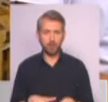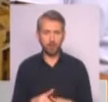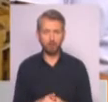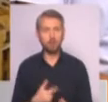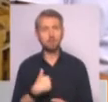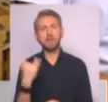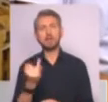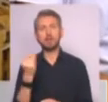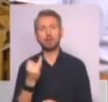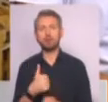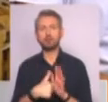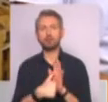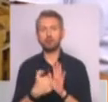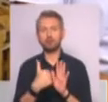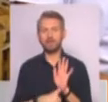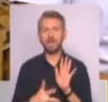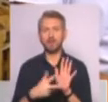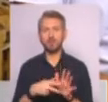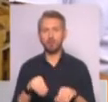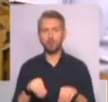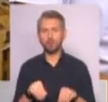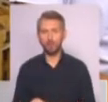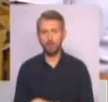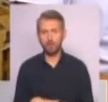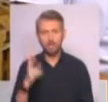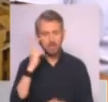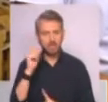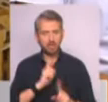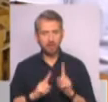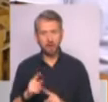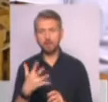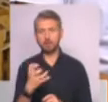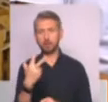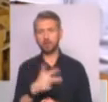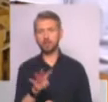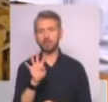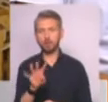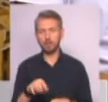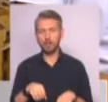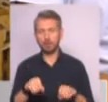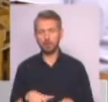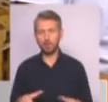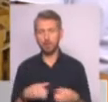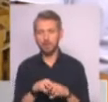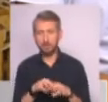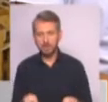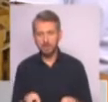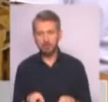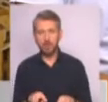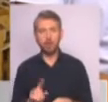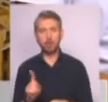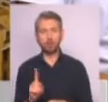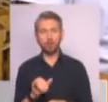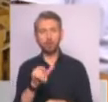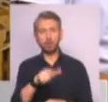мне интересует 668-я постанова Киеврады, 534-я постанова Кабинета министров, что